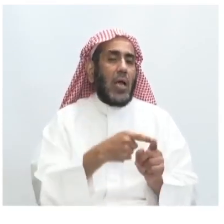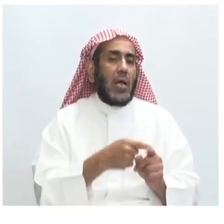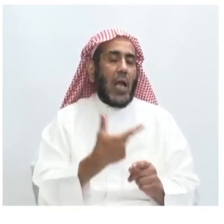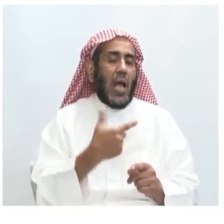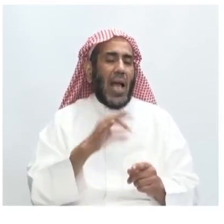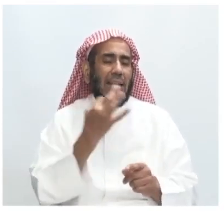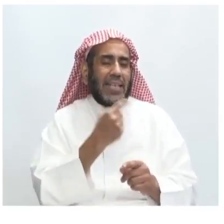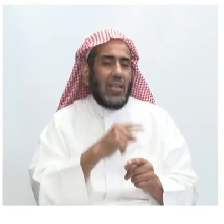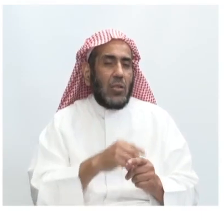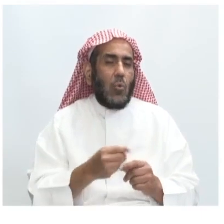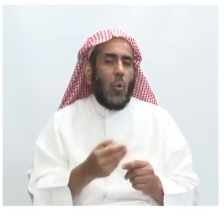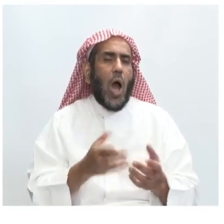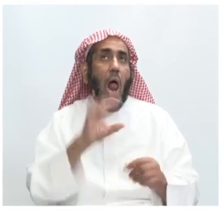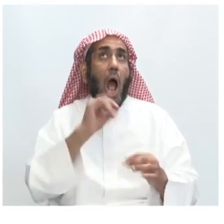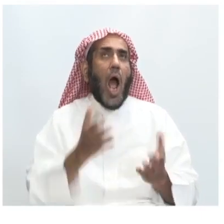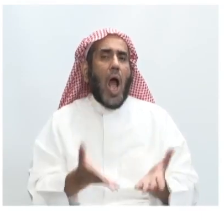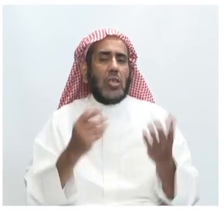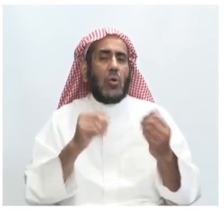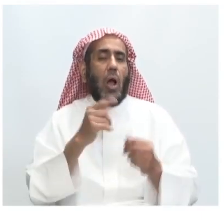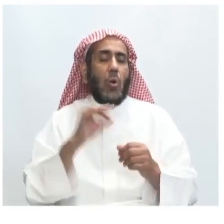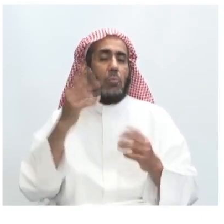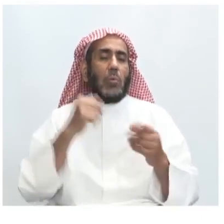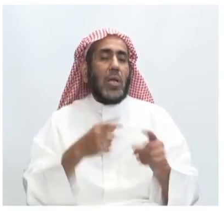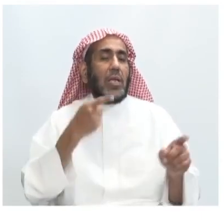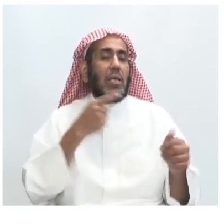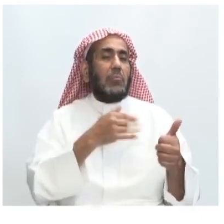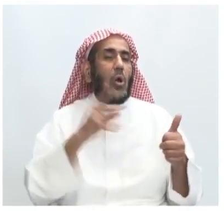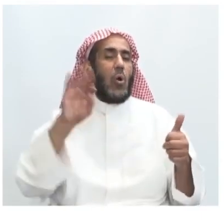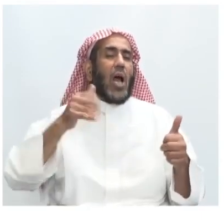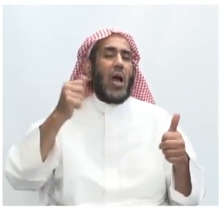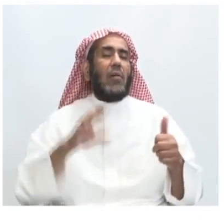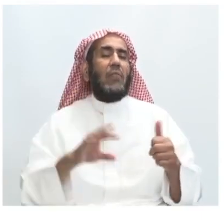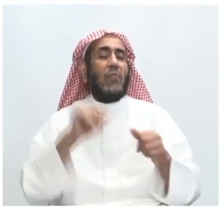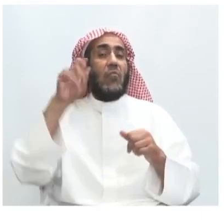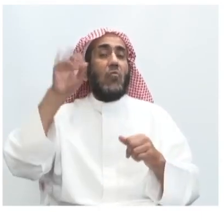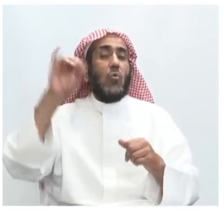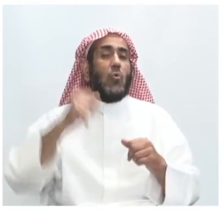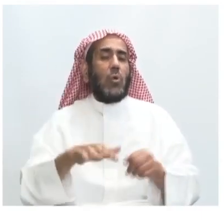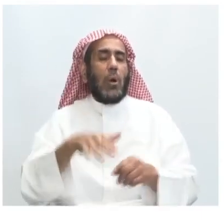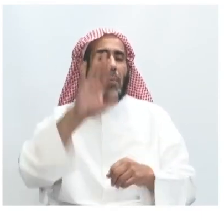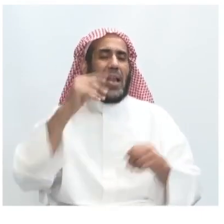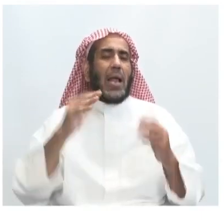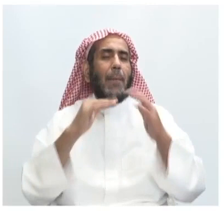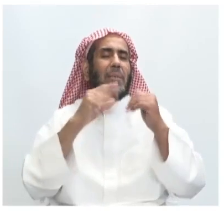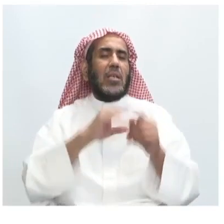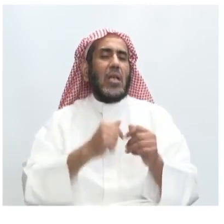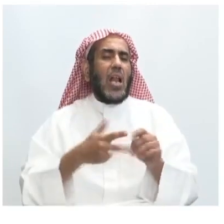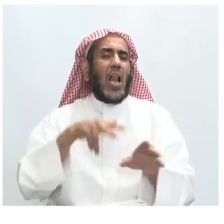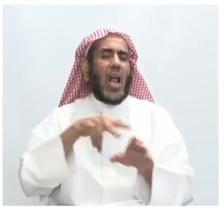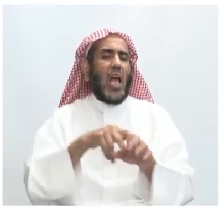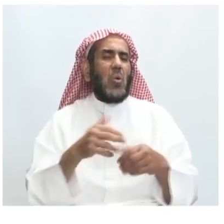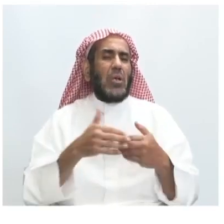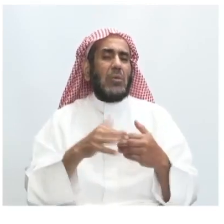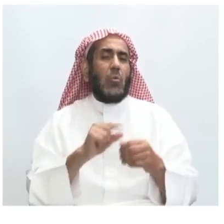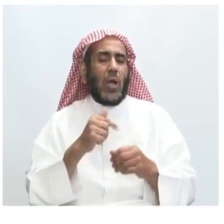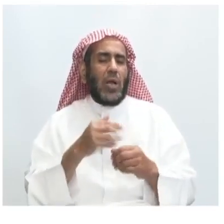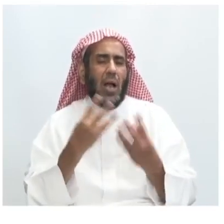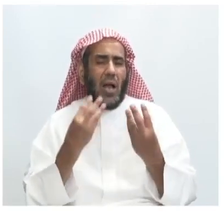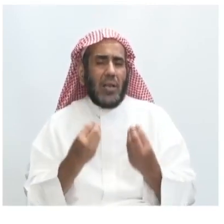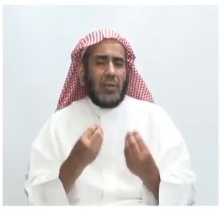الغاشيه وقول المتنبي يمدح كافور ومن مثل كافور اذا الخيل احجمت وكان